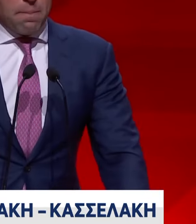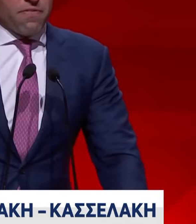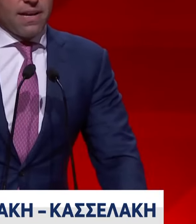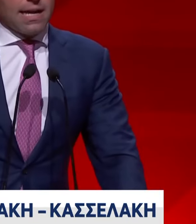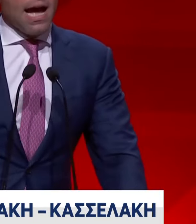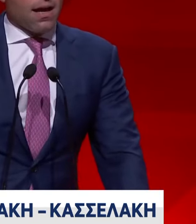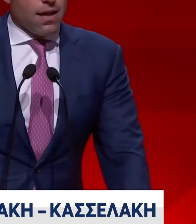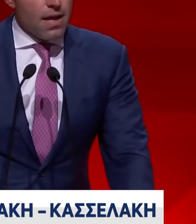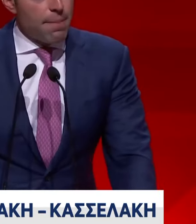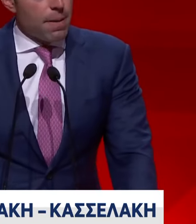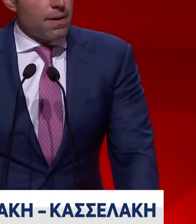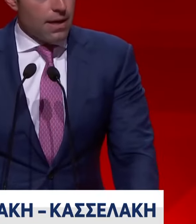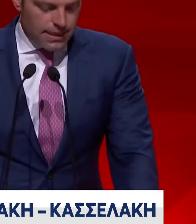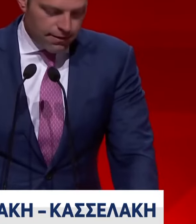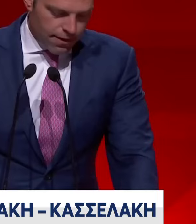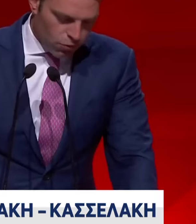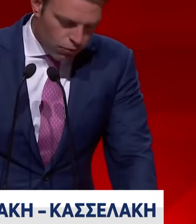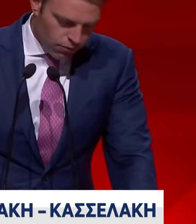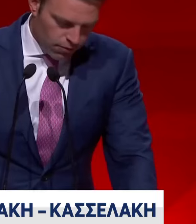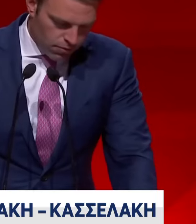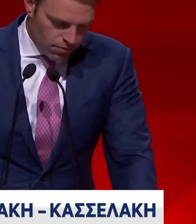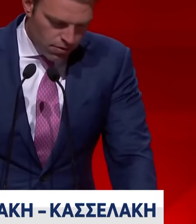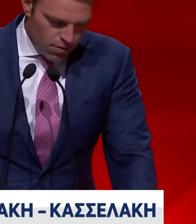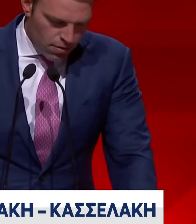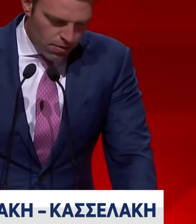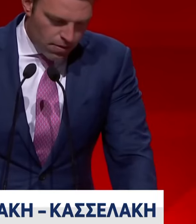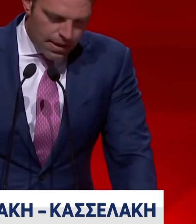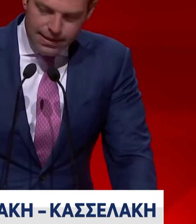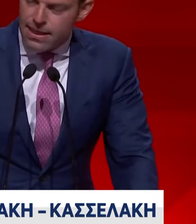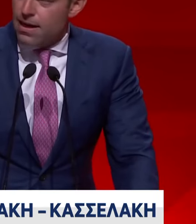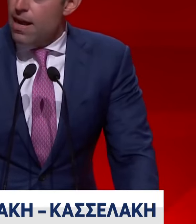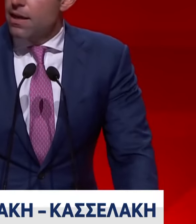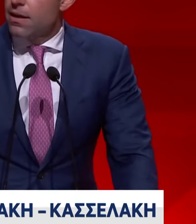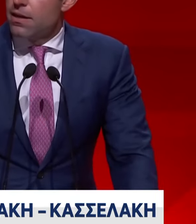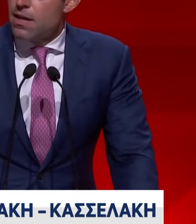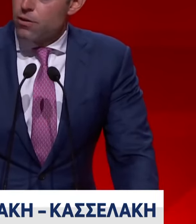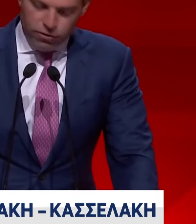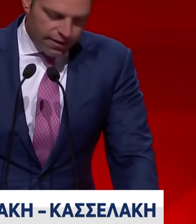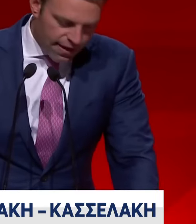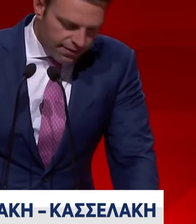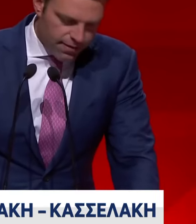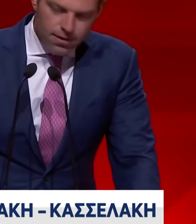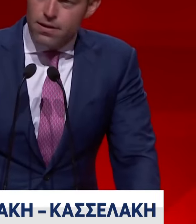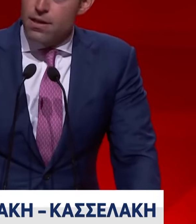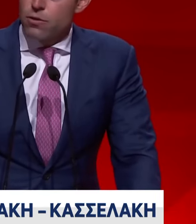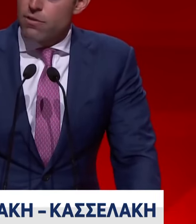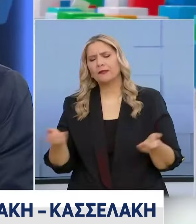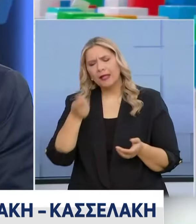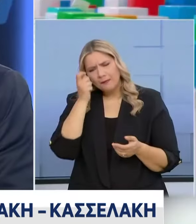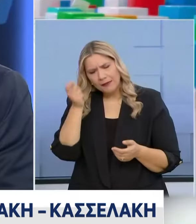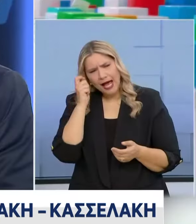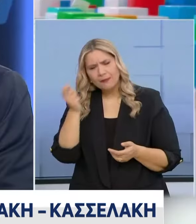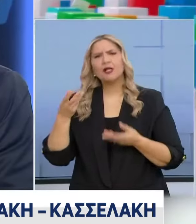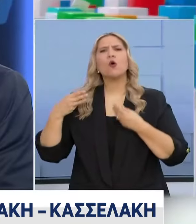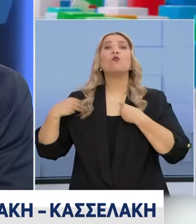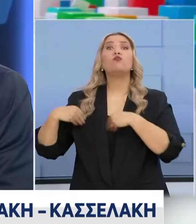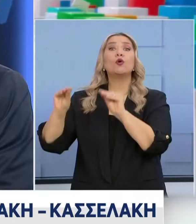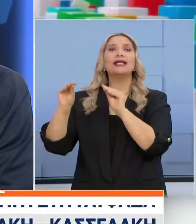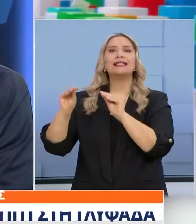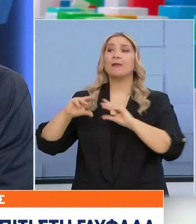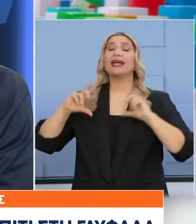ημέρες πριν το άνοιγμα της κάλπης. Ο Πρωθυπουργός ερωτήθηκε στον Αντένα για το συμβόλαιο αγοράς των δύο ακινήτων που έφερε στη δημοσιότητα η Κουμουνδούρου. Πουλήσαμε